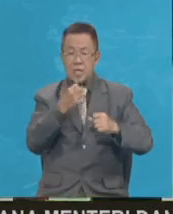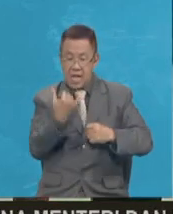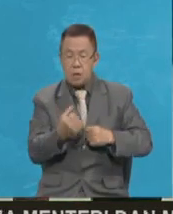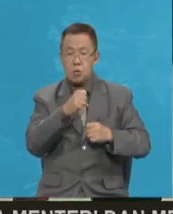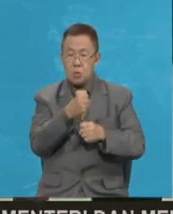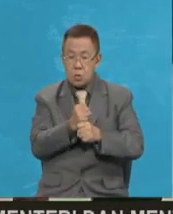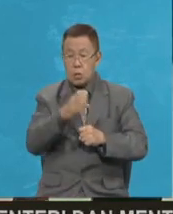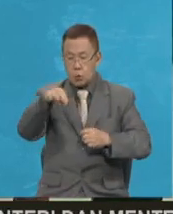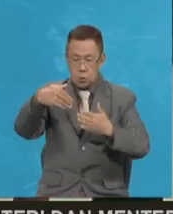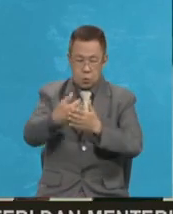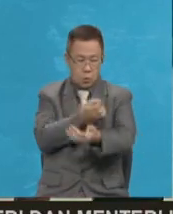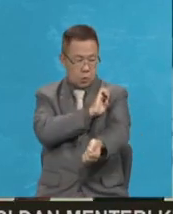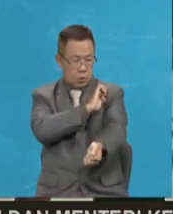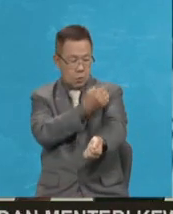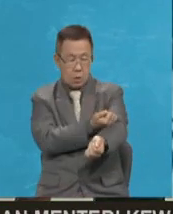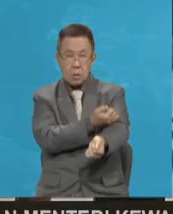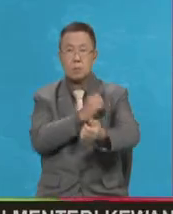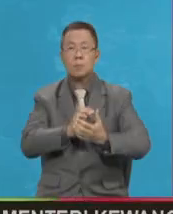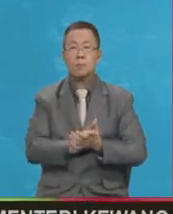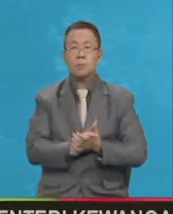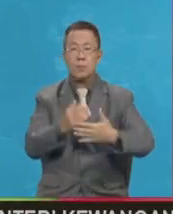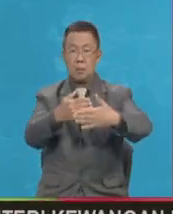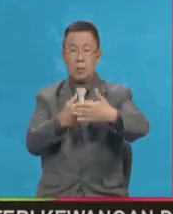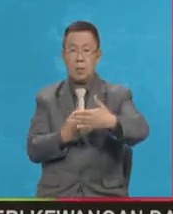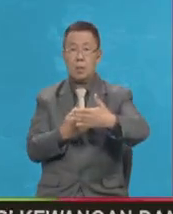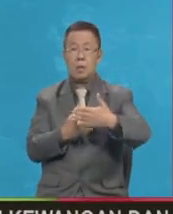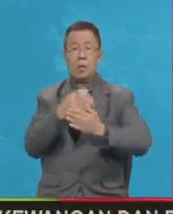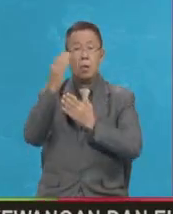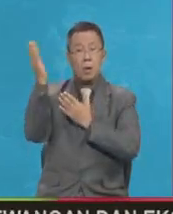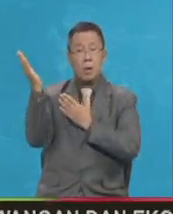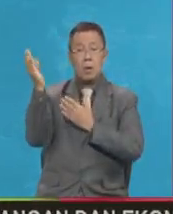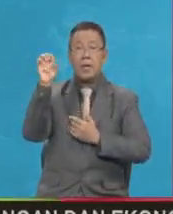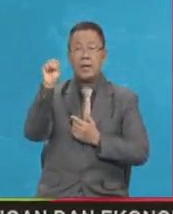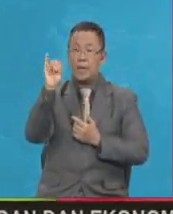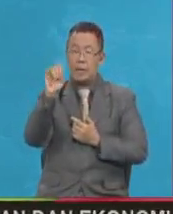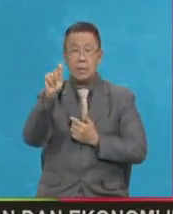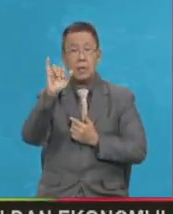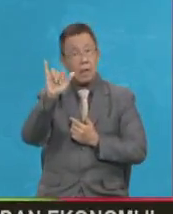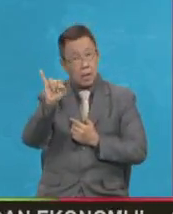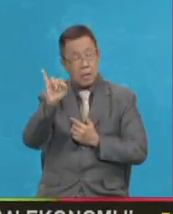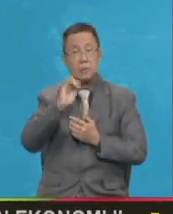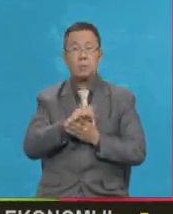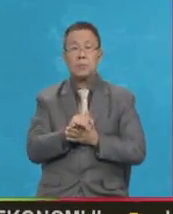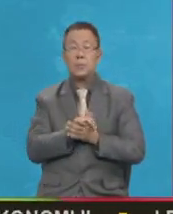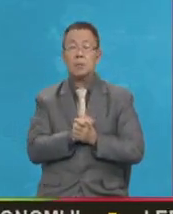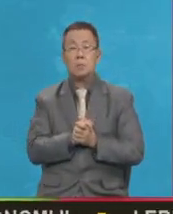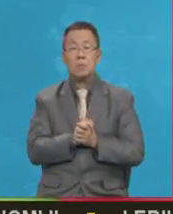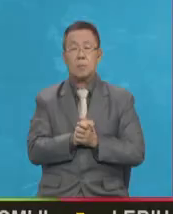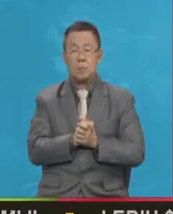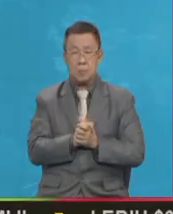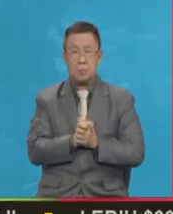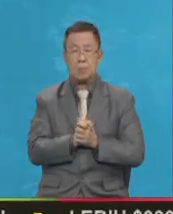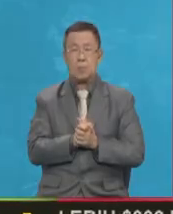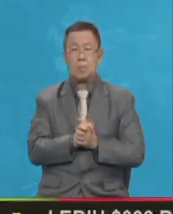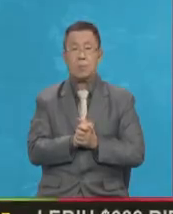turning terdahulu yang berformat dayang City Roza Meri Yanti binti ratus rileks Jose